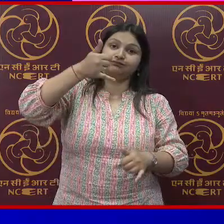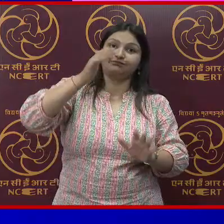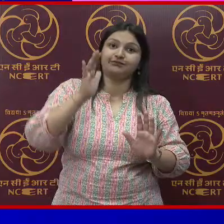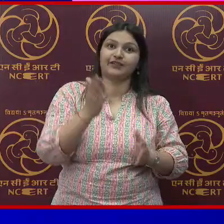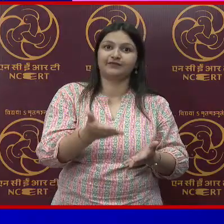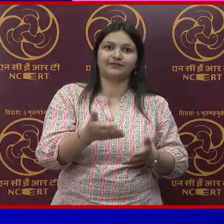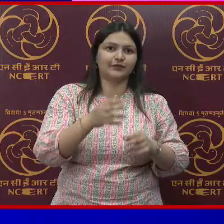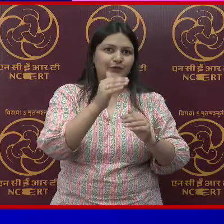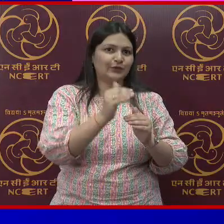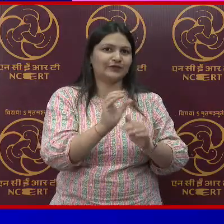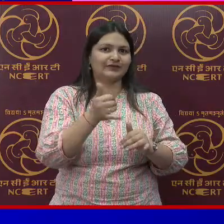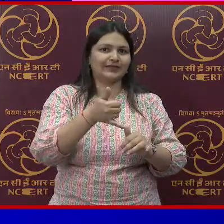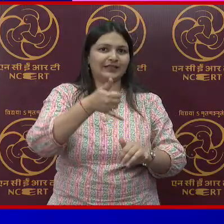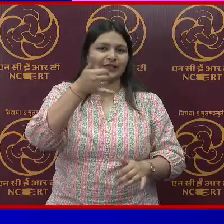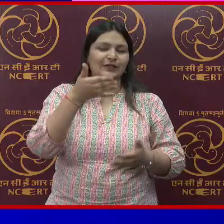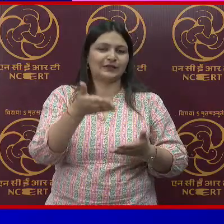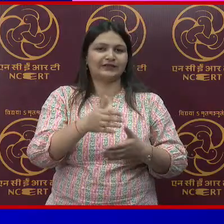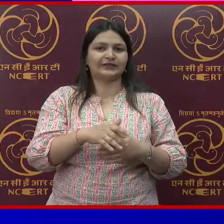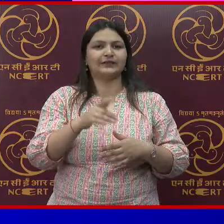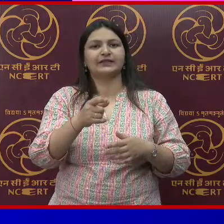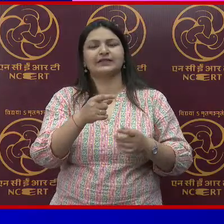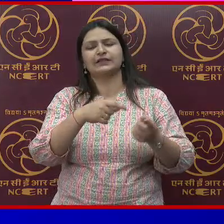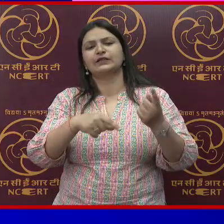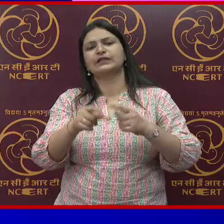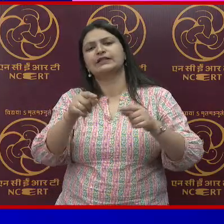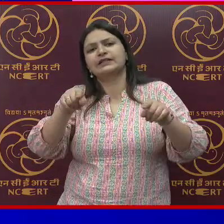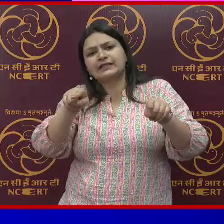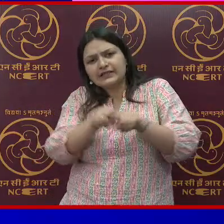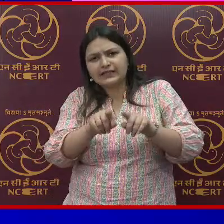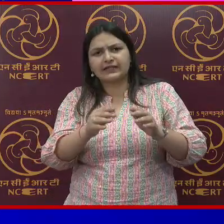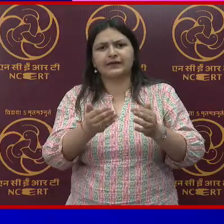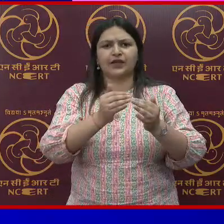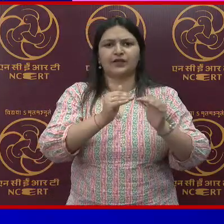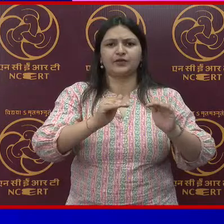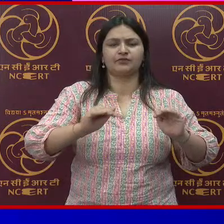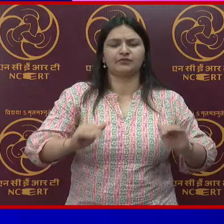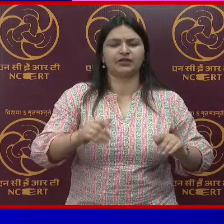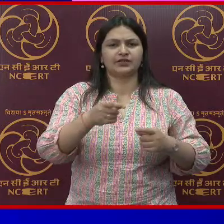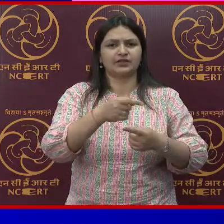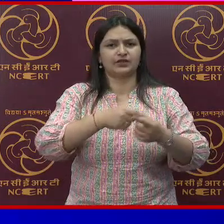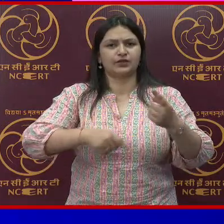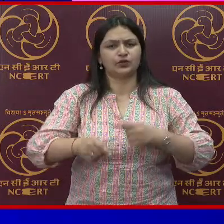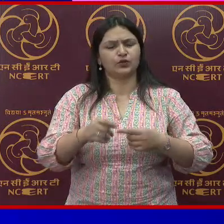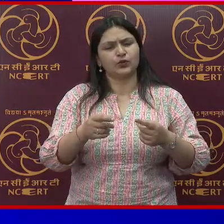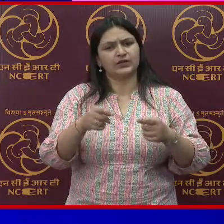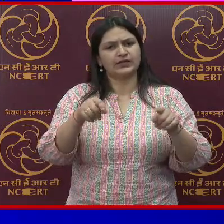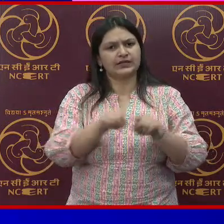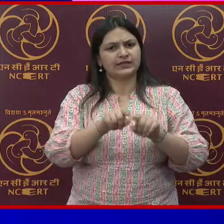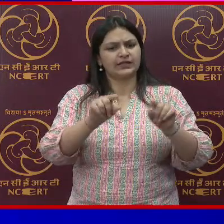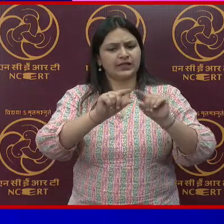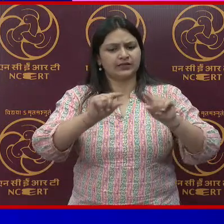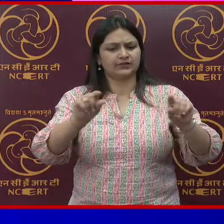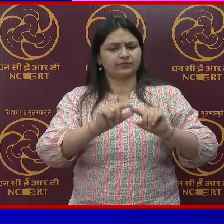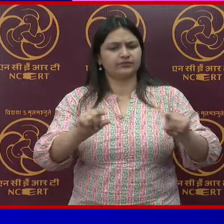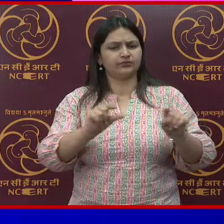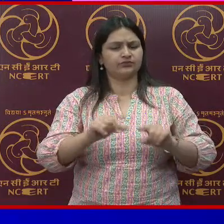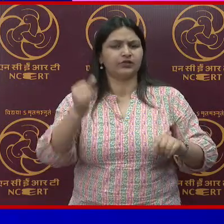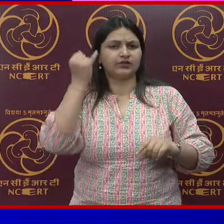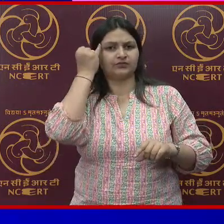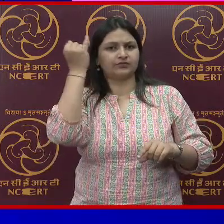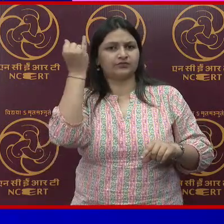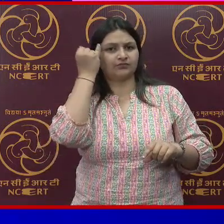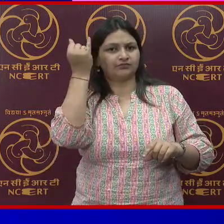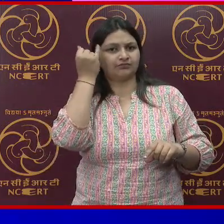Okay, not short. So this is the way how you can encourage a child to speak on any given picture. बिल्कुल मैम, क्योंकि पहली क्लास के बच्चे होते हैं वो